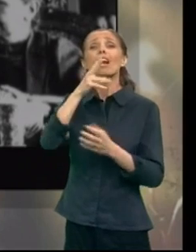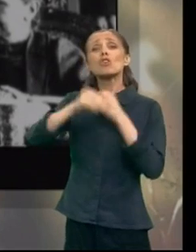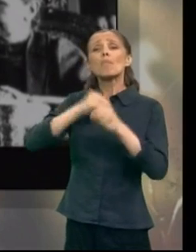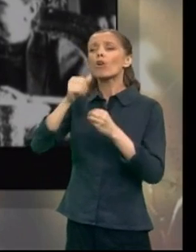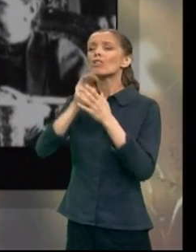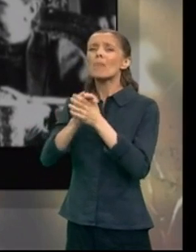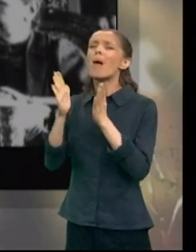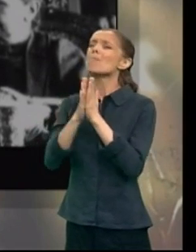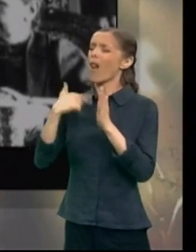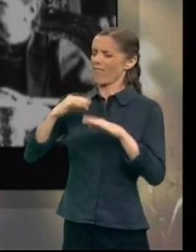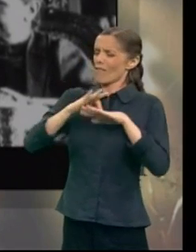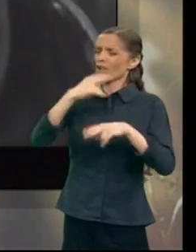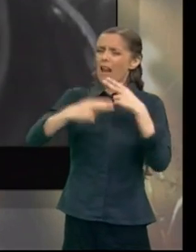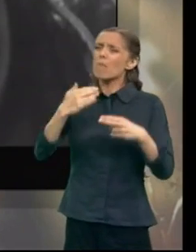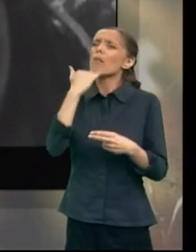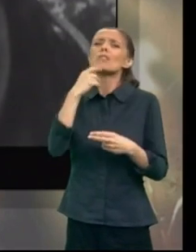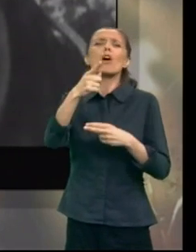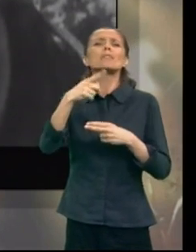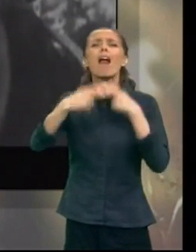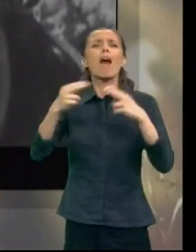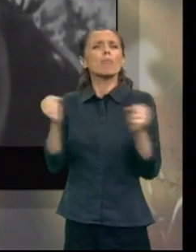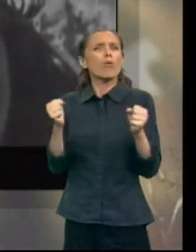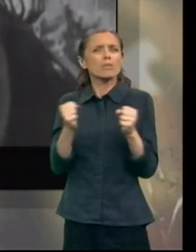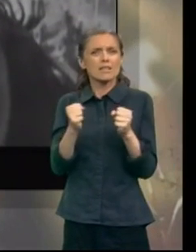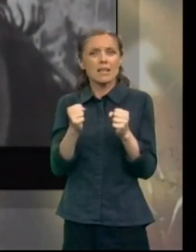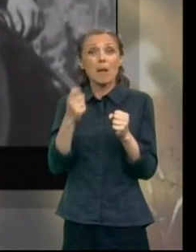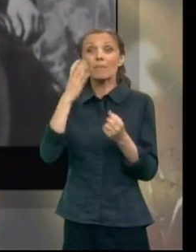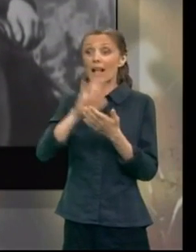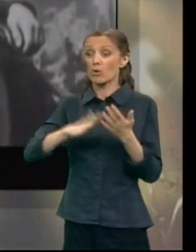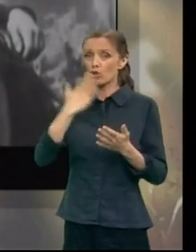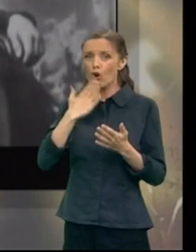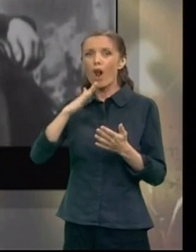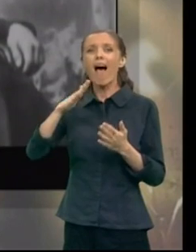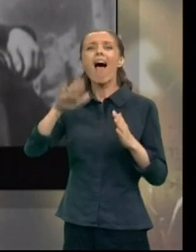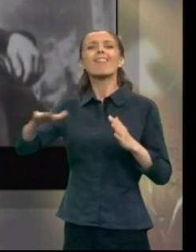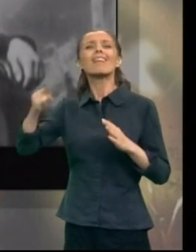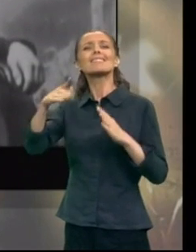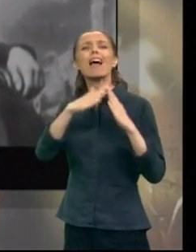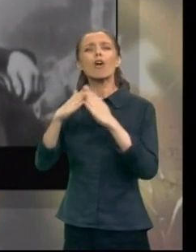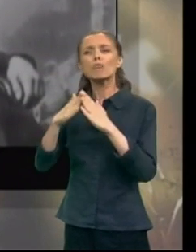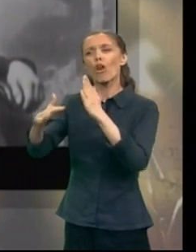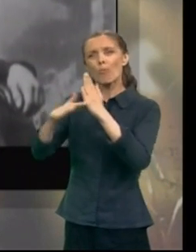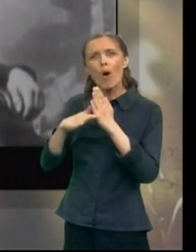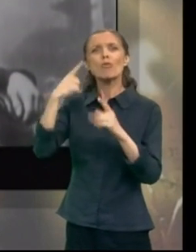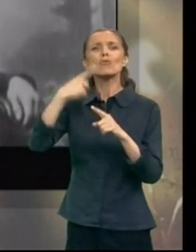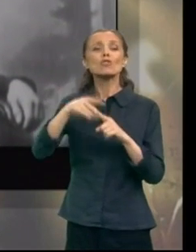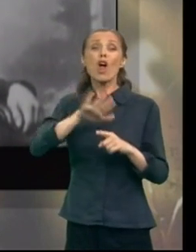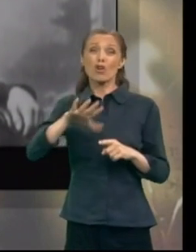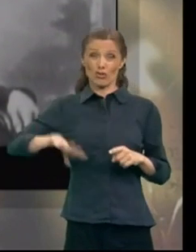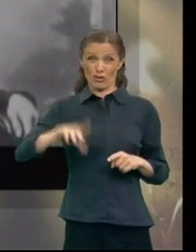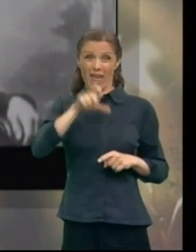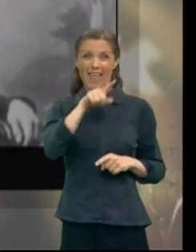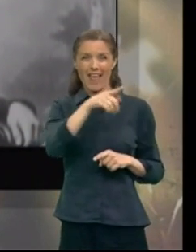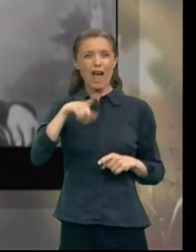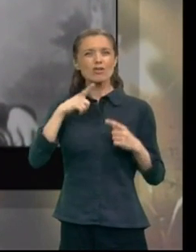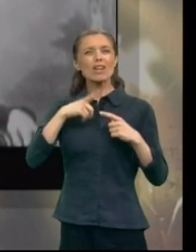i prijatelja da je vode napolje čak i zimi. Kada je pošla u školu, pomagala su joj komšijska deca i sestre, a žena koja je živela blizu škole